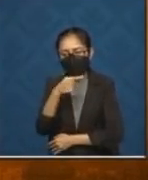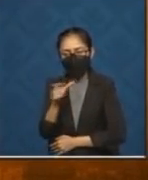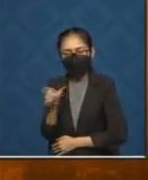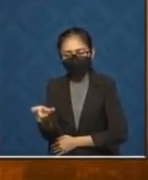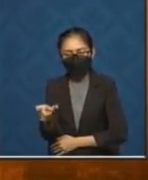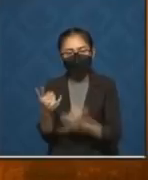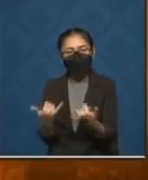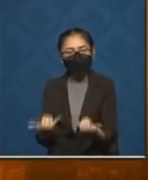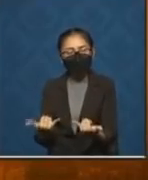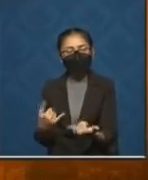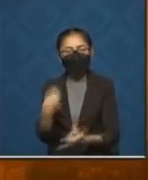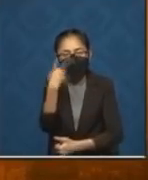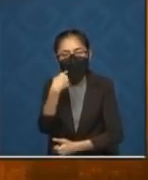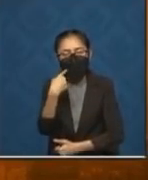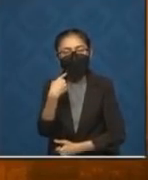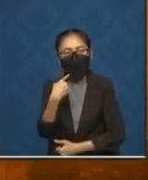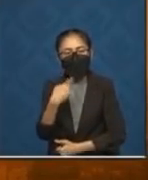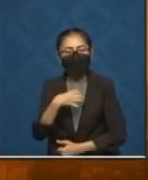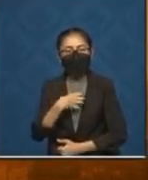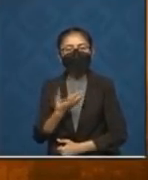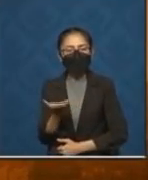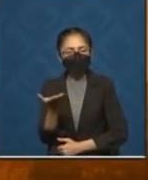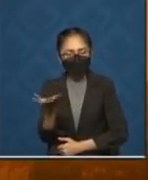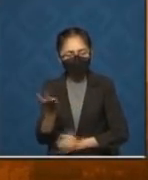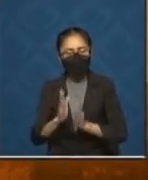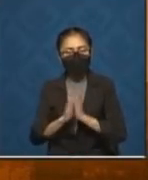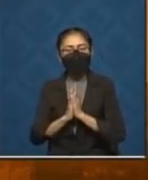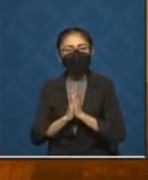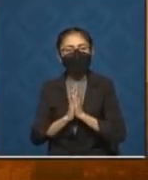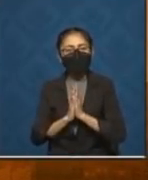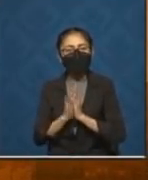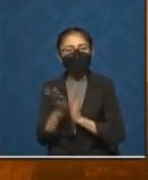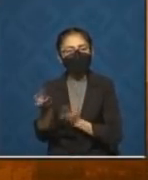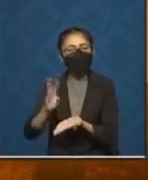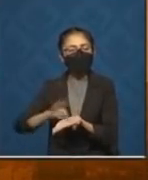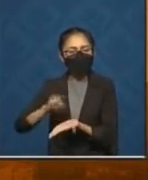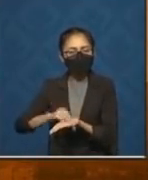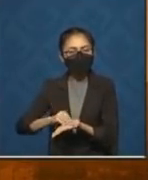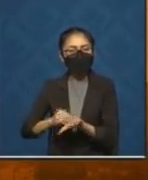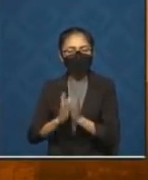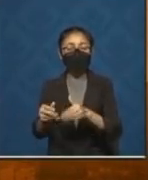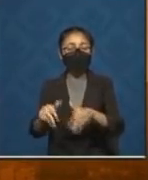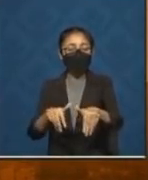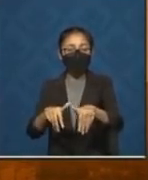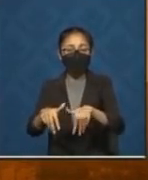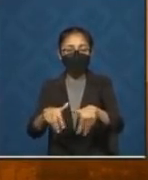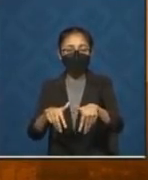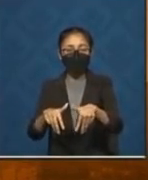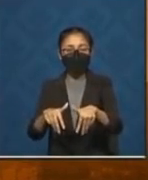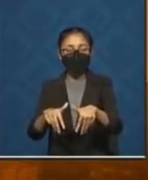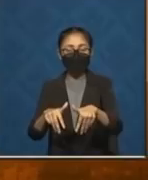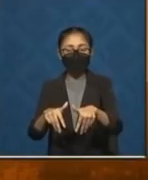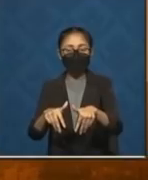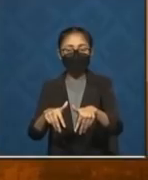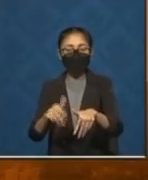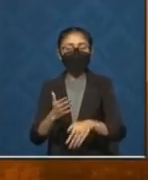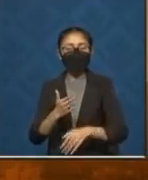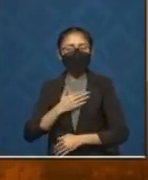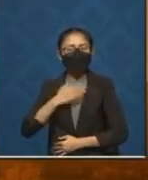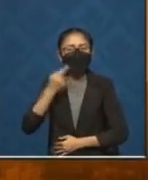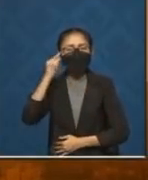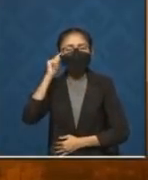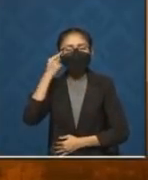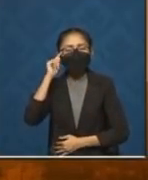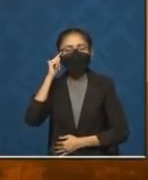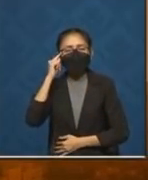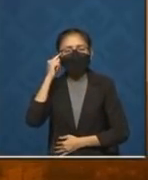กหากองค์ประชุมไม่ครบมันจะล่มอีกแล้วมันจะเป็นยังไงอายชาวบ้านเขาคุณสุภชัยแกพูดอย่างนี้เลยค่ะค ุ ณครู